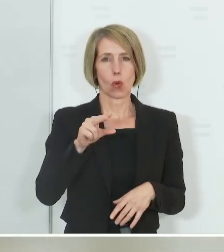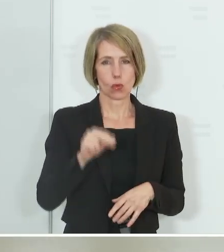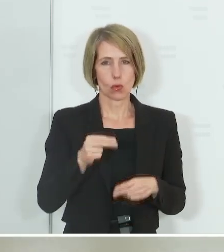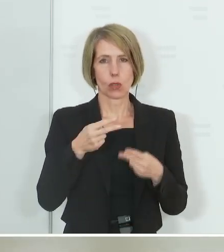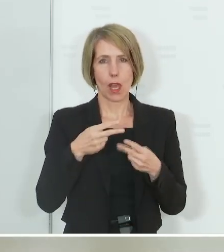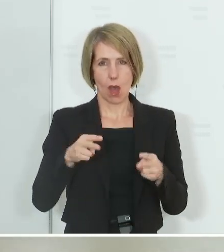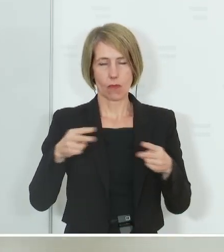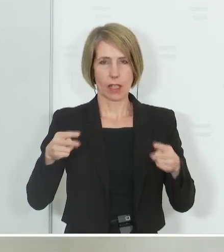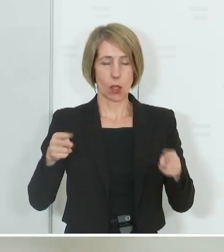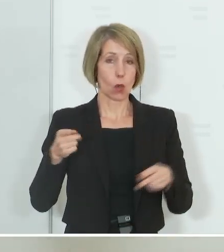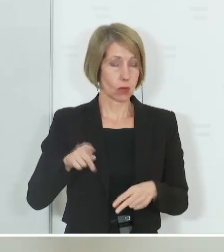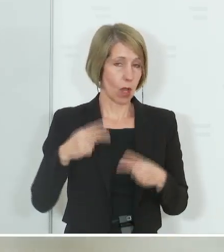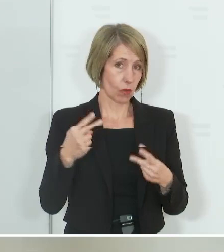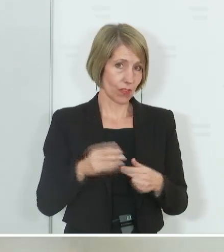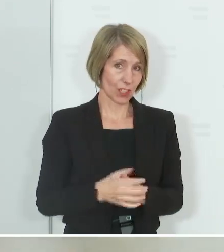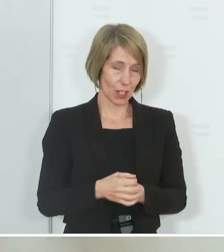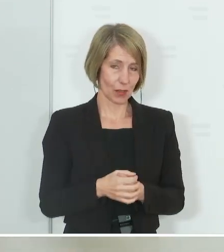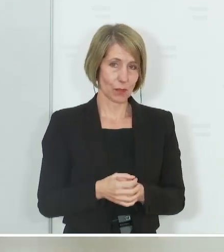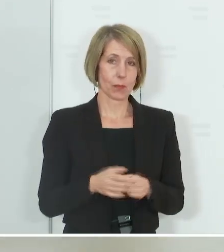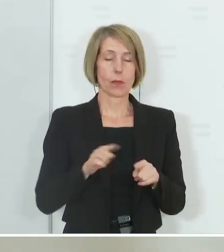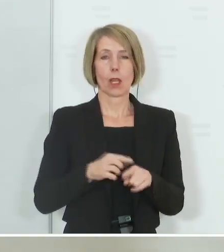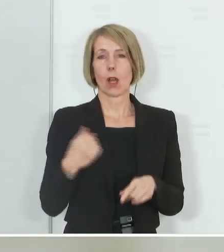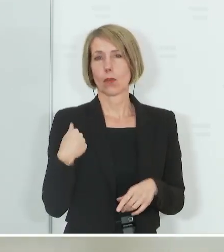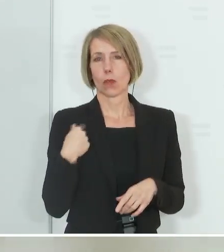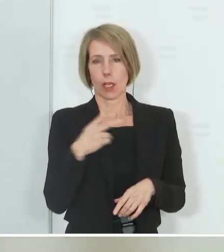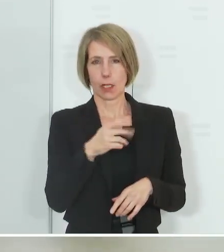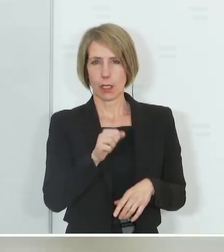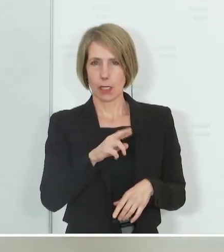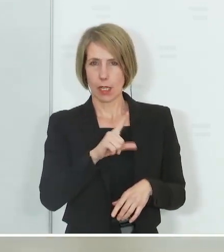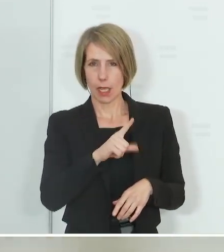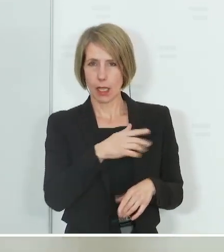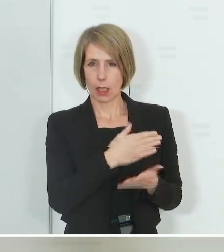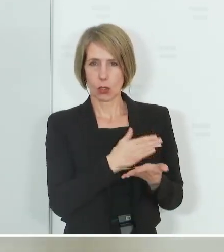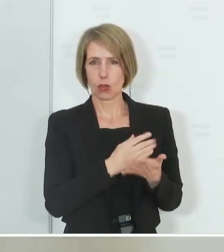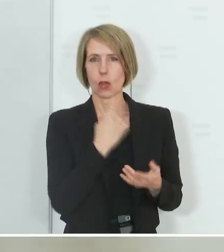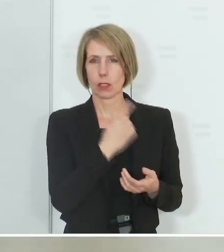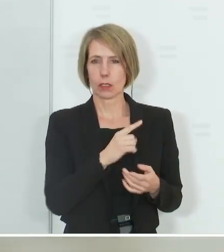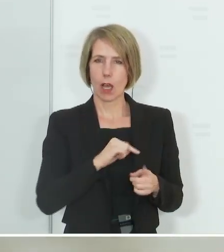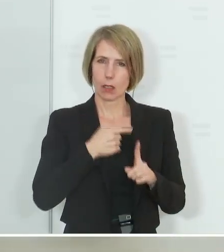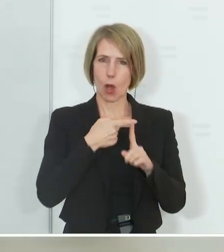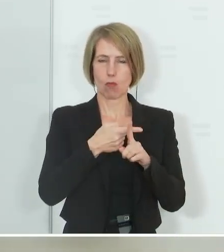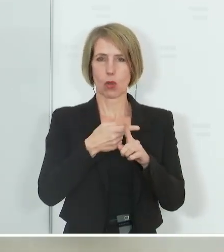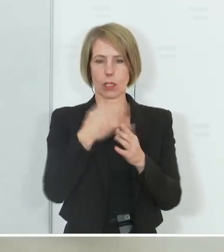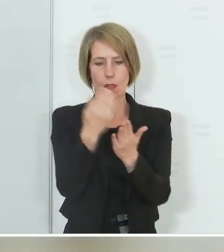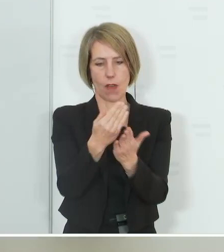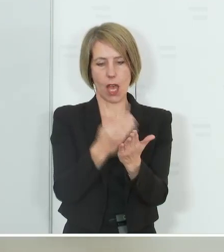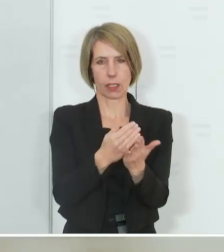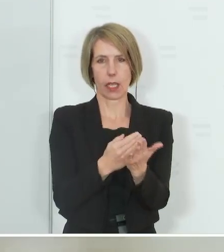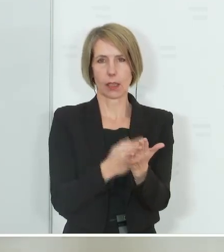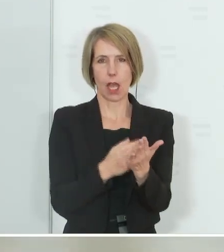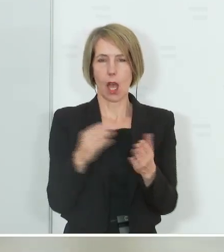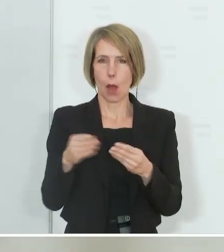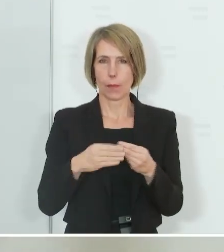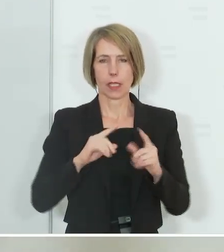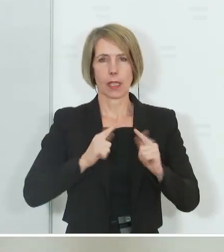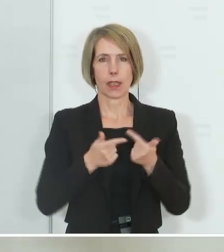Süderweiterung. Und noch etwas, was Karl hier erwähnt hat, eine Art positive Agenda mit diesen Ländern im Hinblick auf